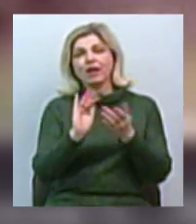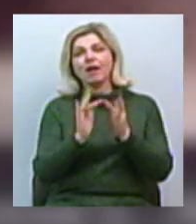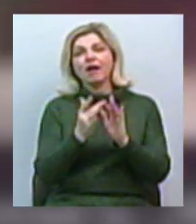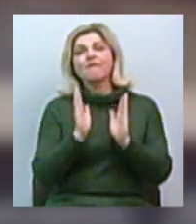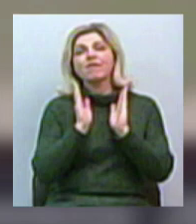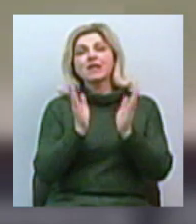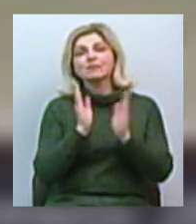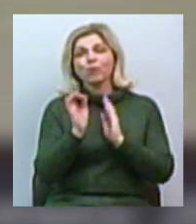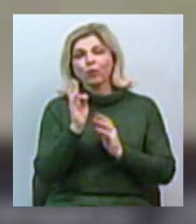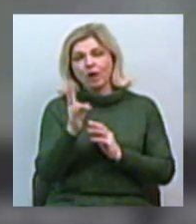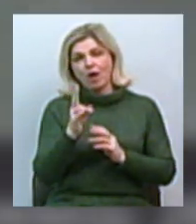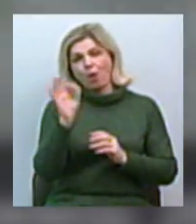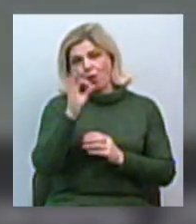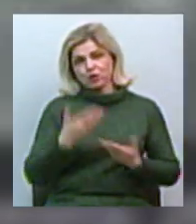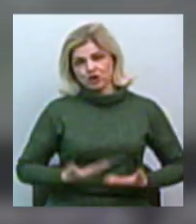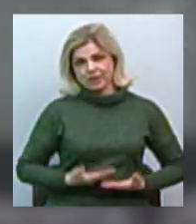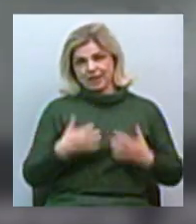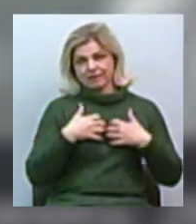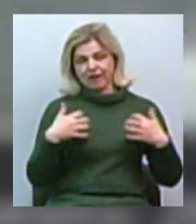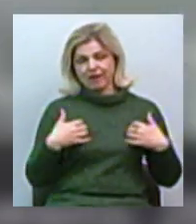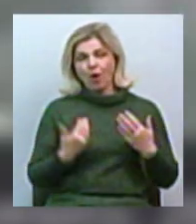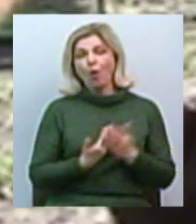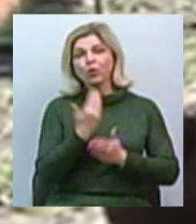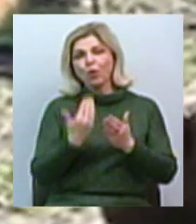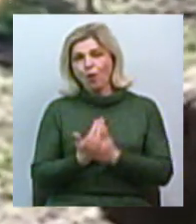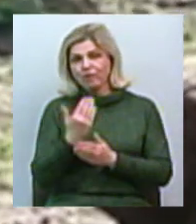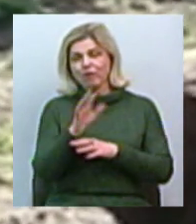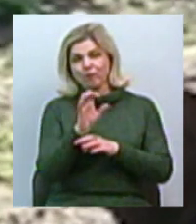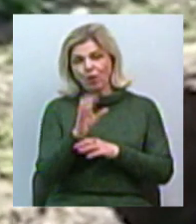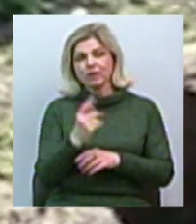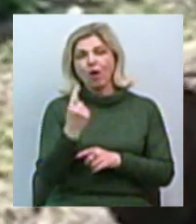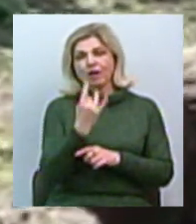відео про життя тварин. Оновлюють раз у два дні.